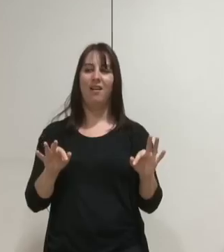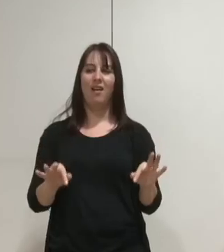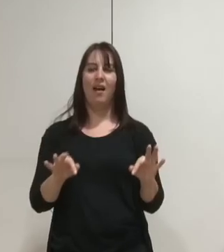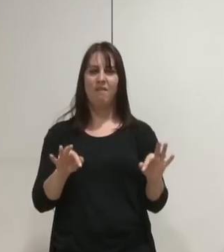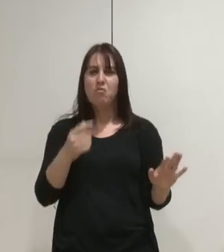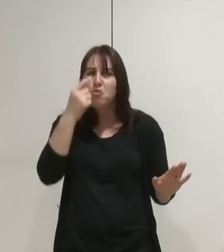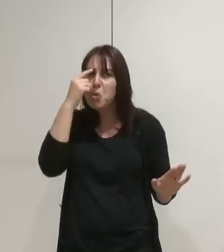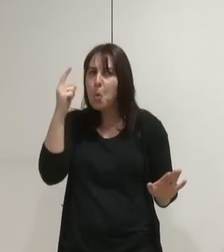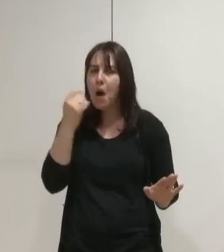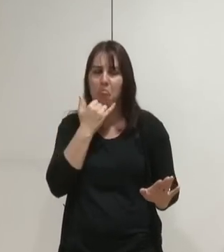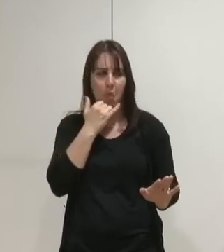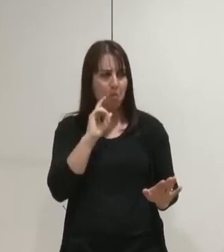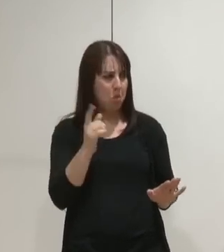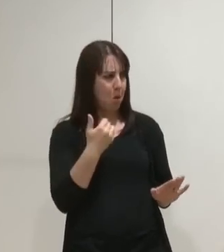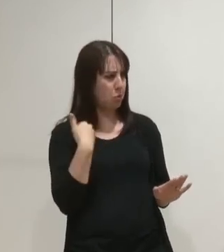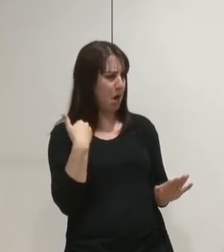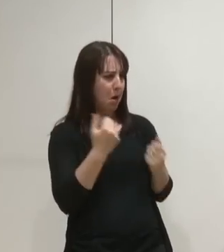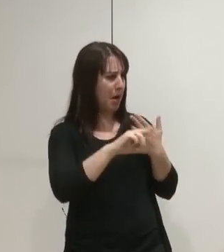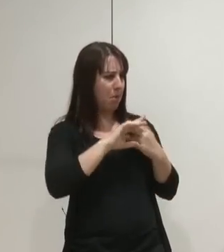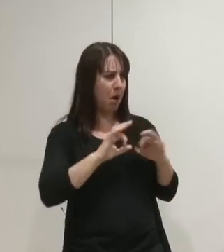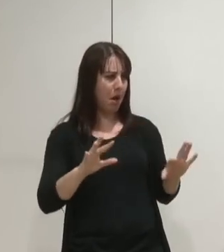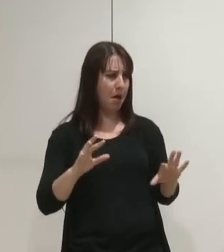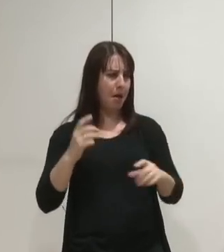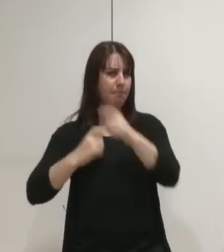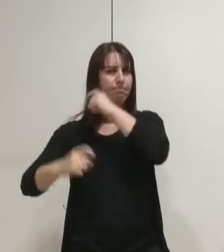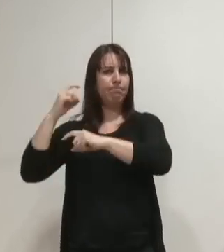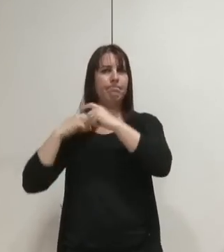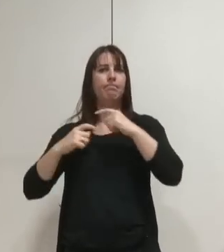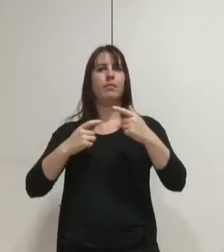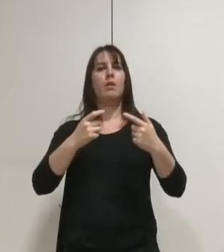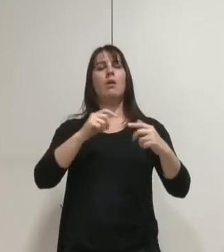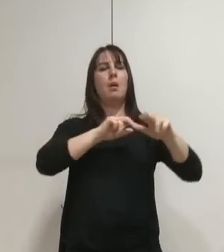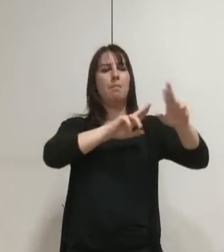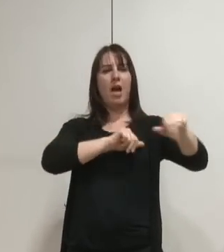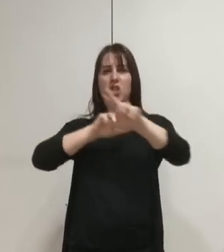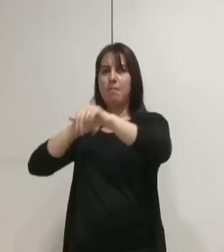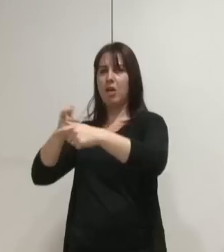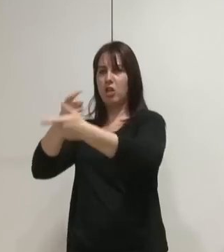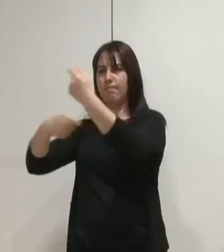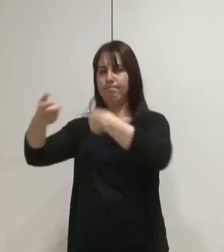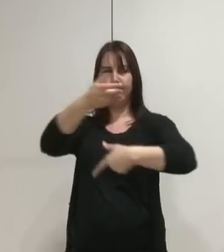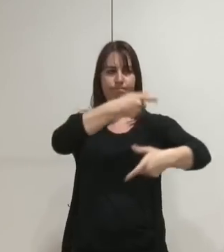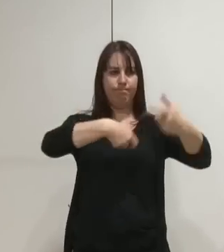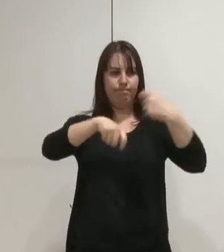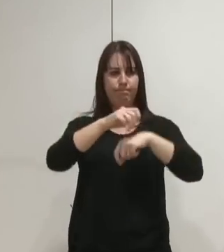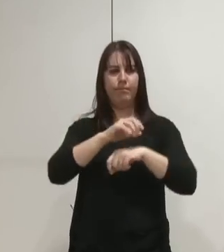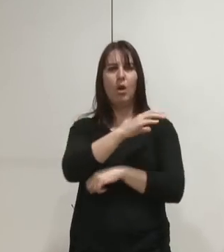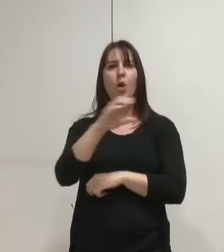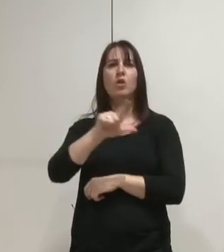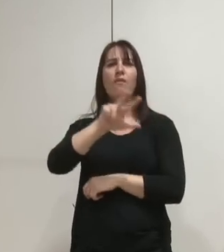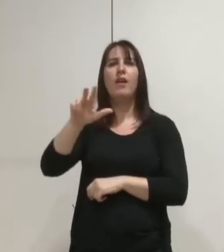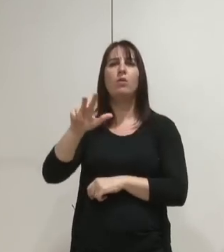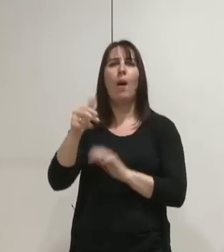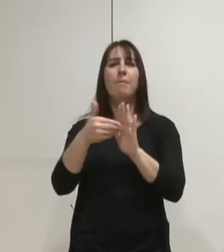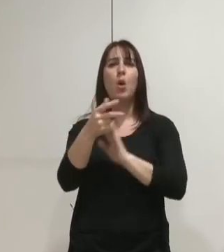je crois tout à l'heure je reviens sur le marché donc de 123000 €